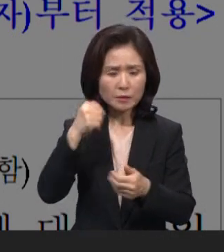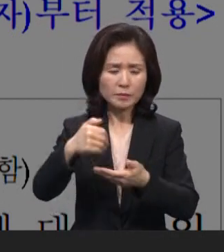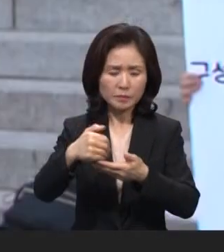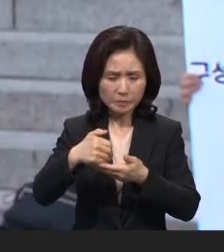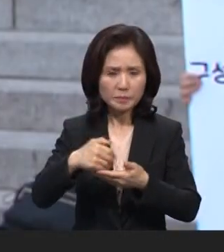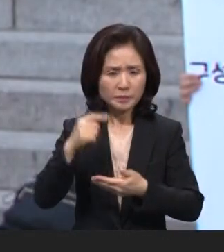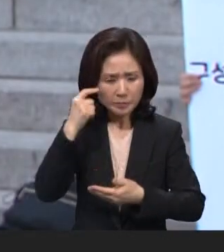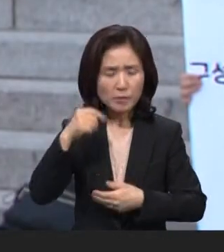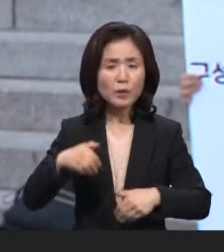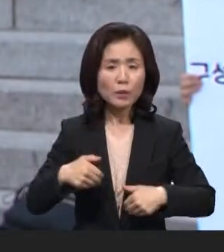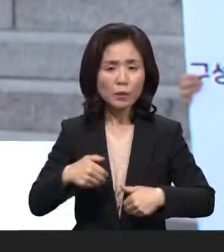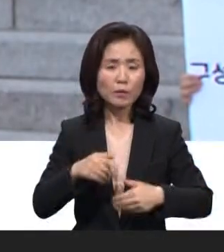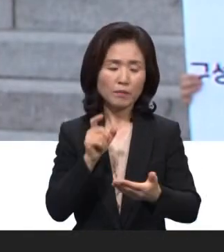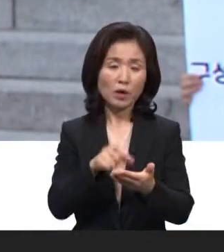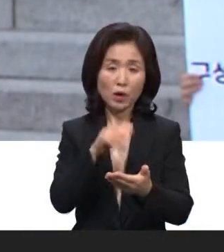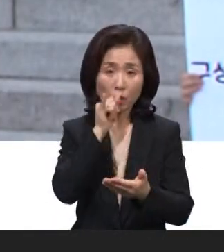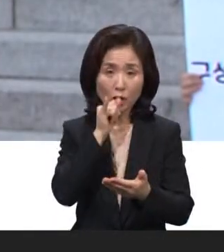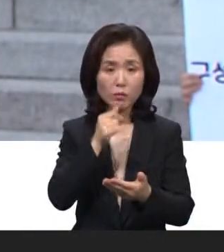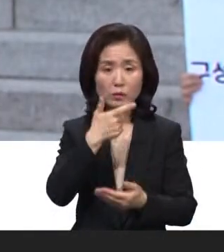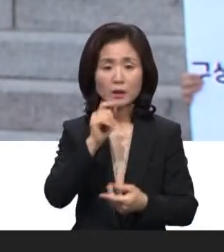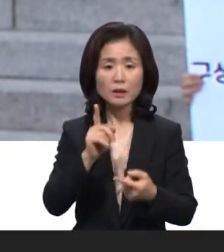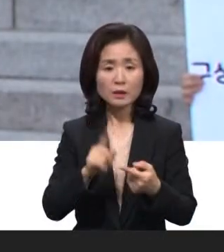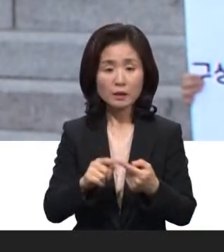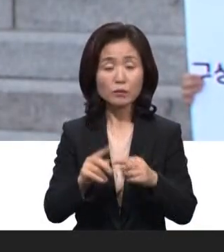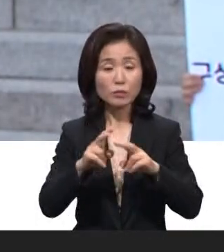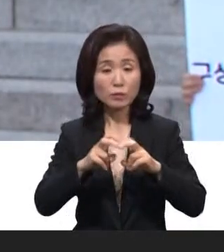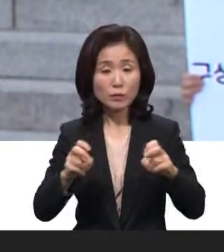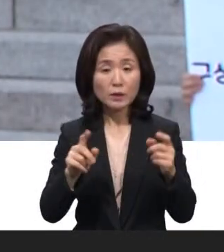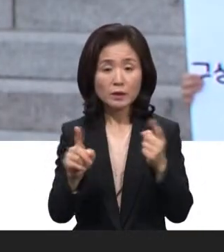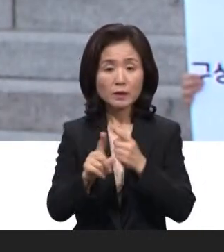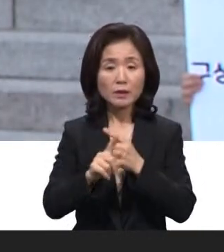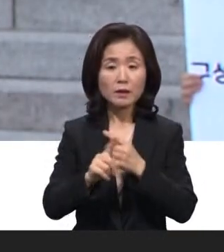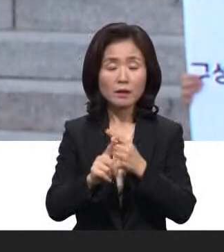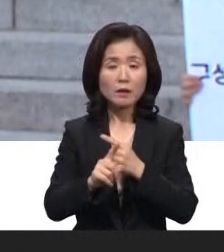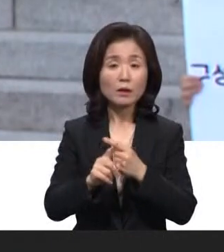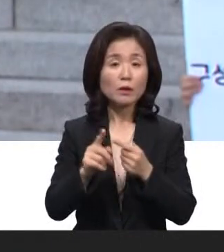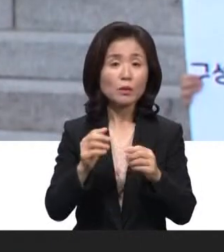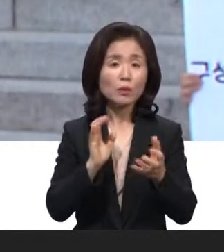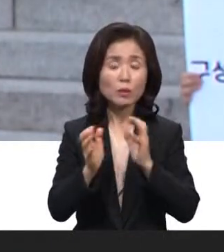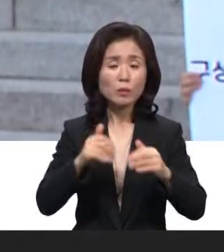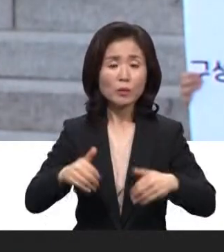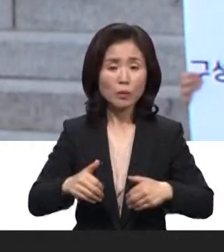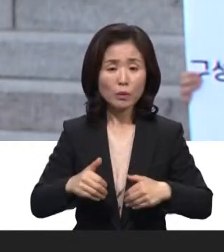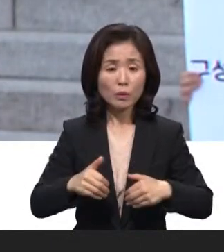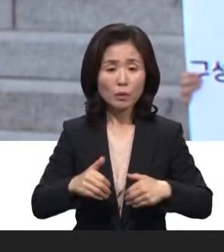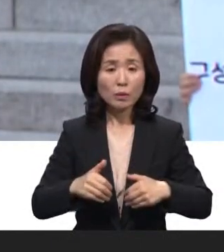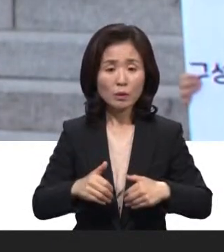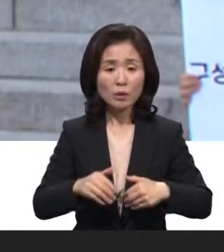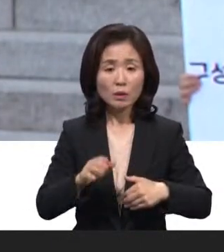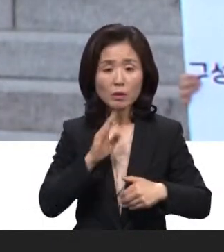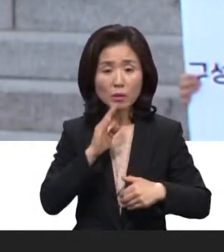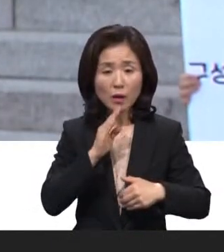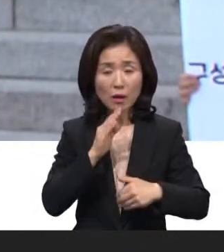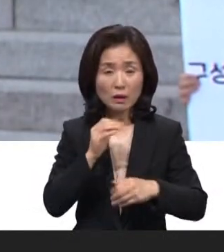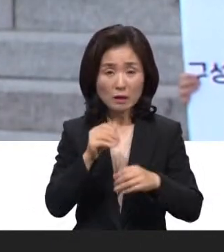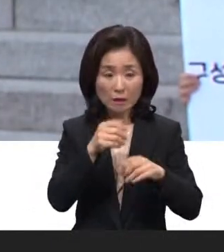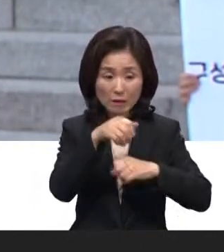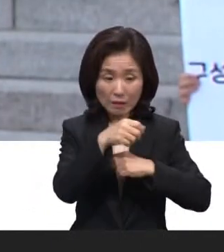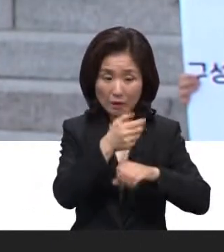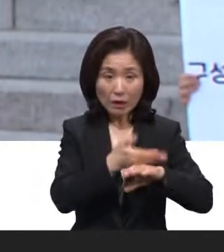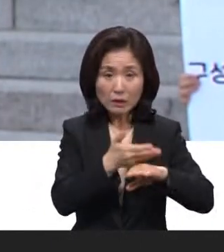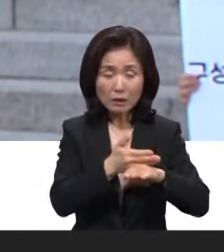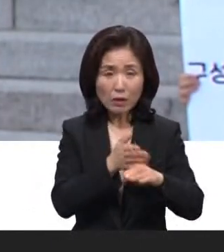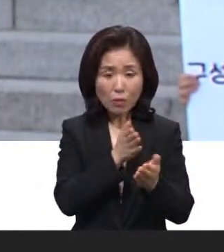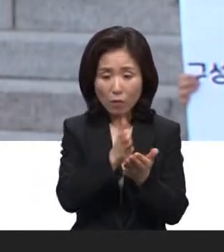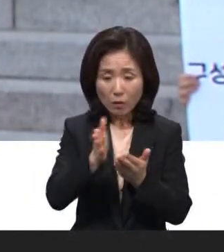있습니다. 부족한 부분에 대한 분석과 개선책에 대한 논의가 이루어져야지 뿌리가 전혀 다른 세 가지 학과를 통폐합해서 과연